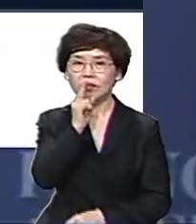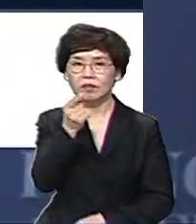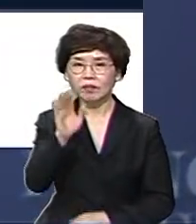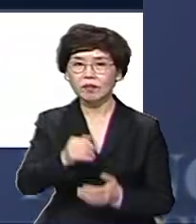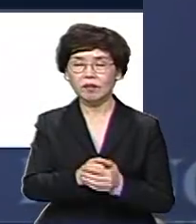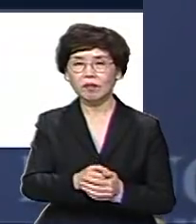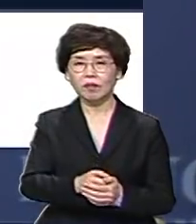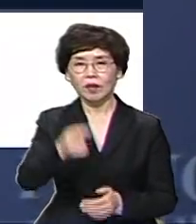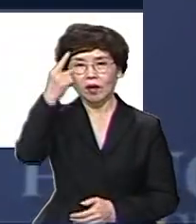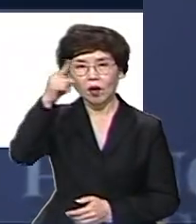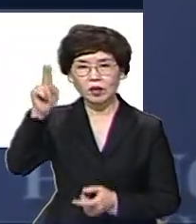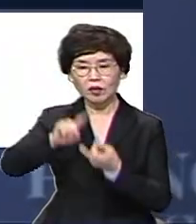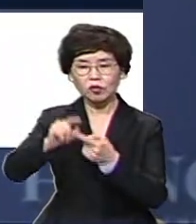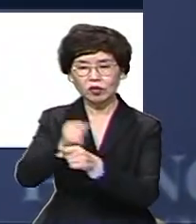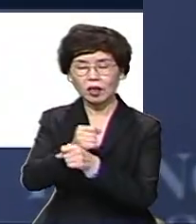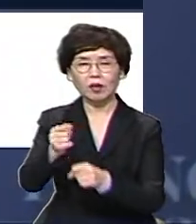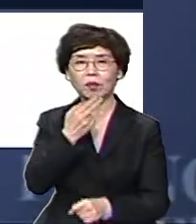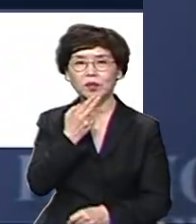어떤